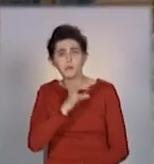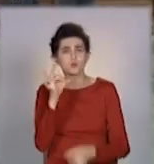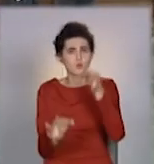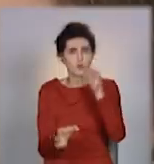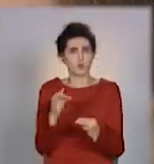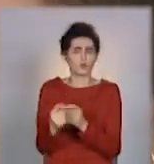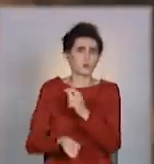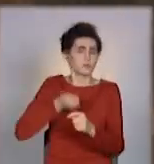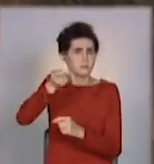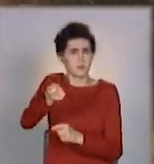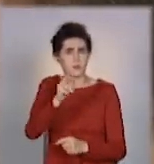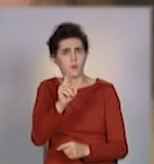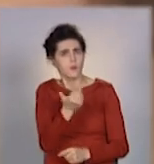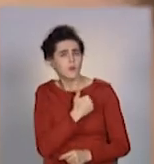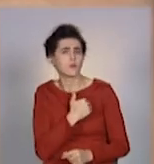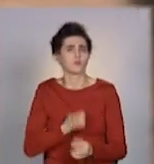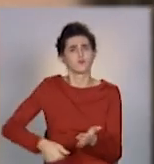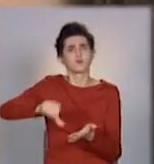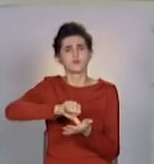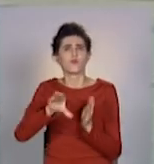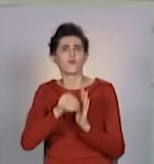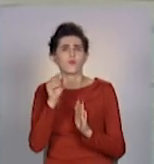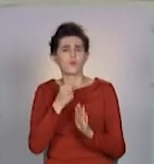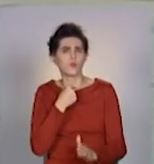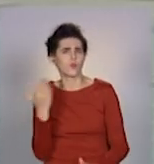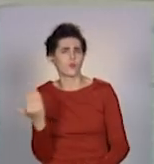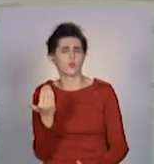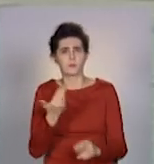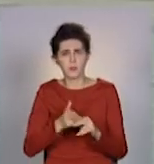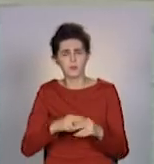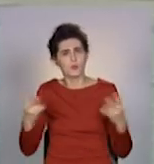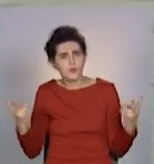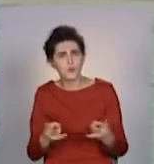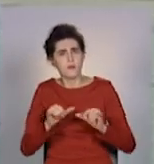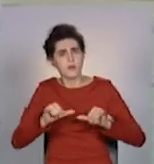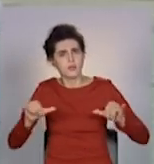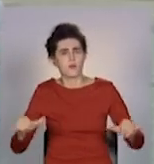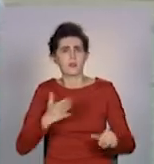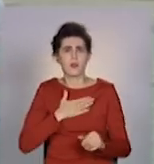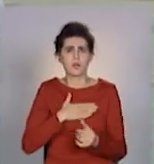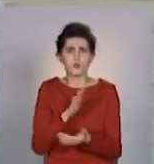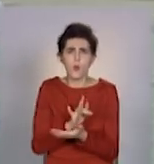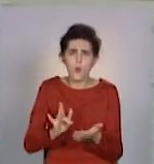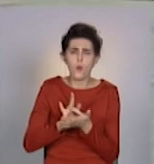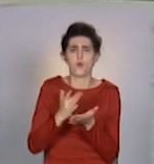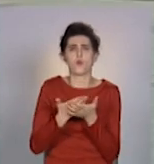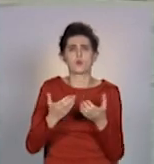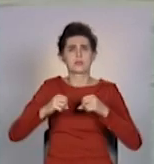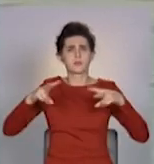кодексу жінка називає хоча й невеликою, але перемогою. Це вплине на подальший розвиток самого міста,